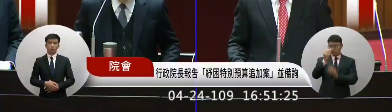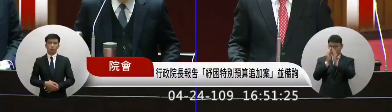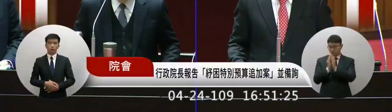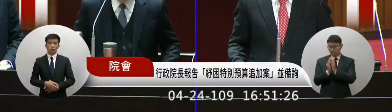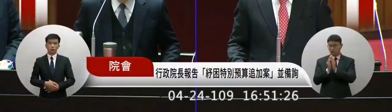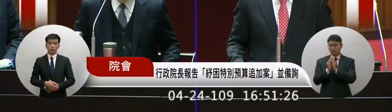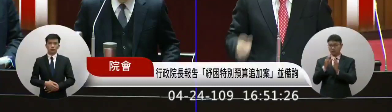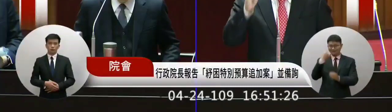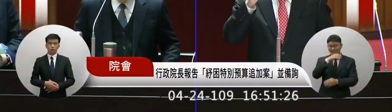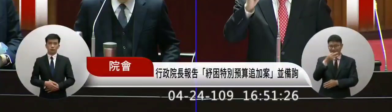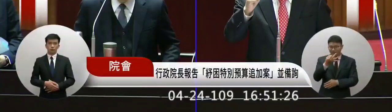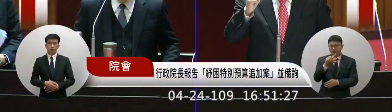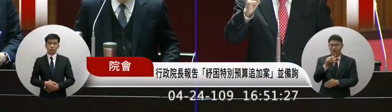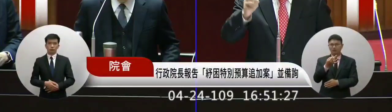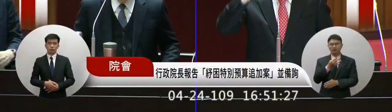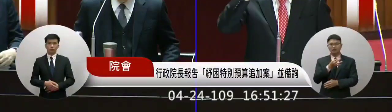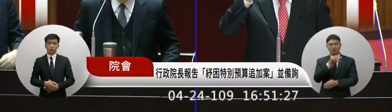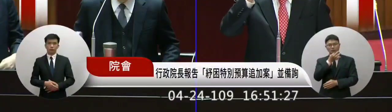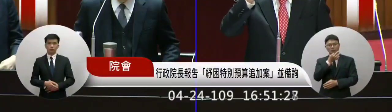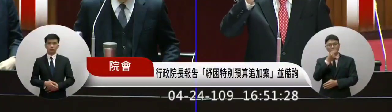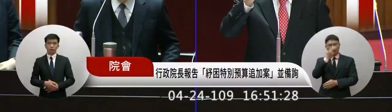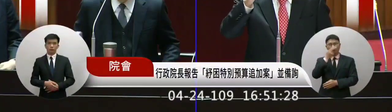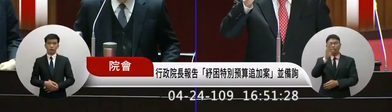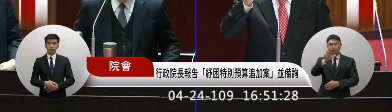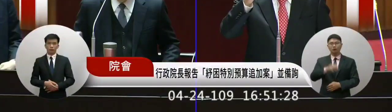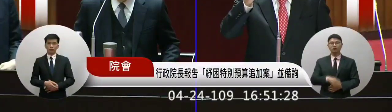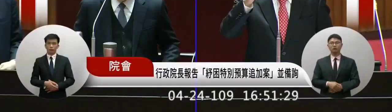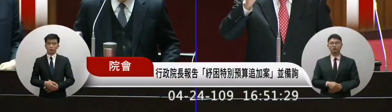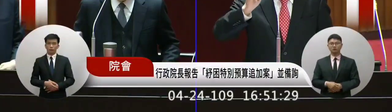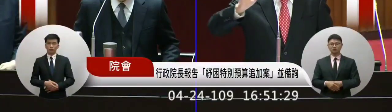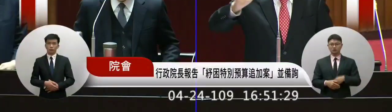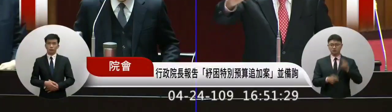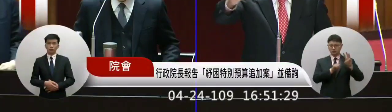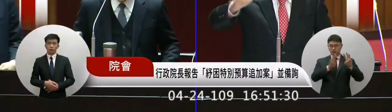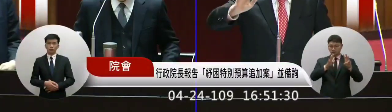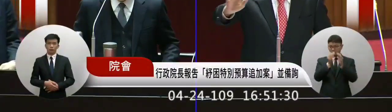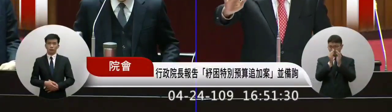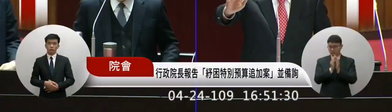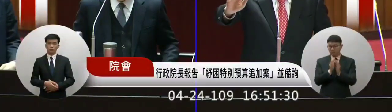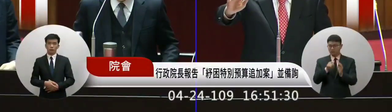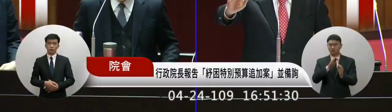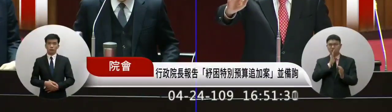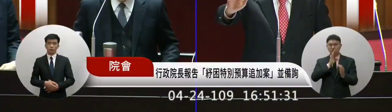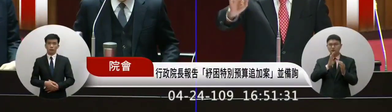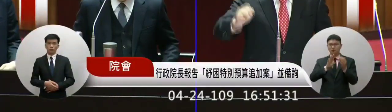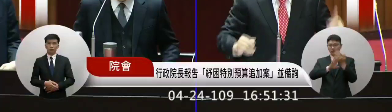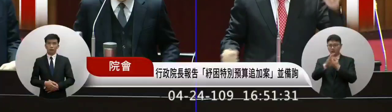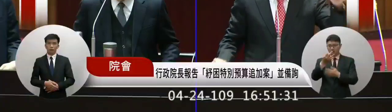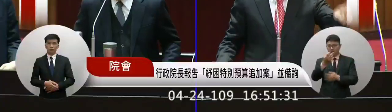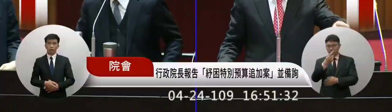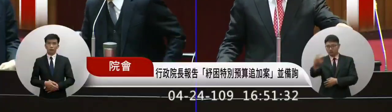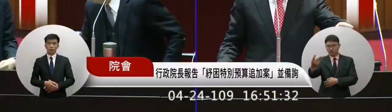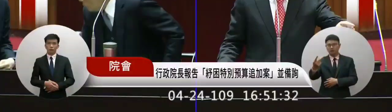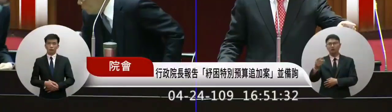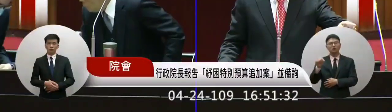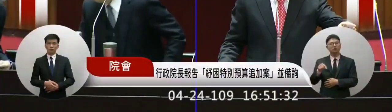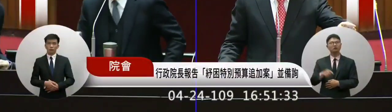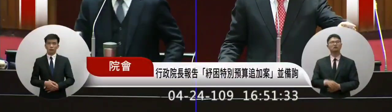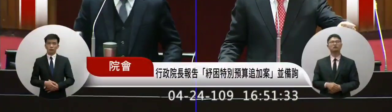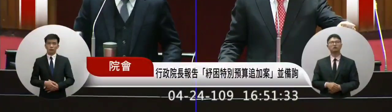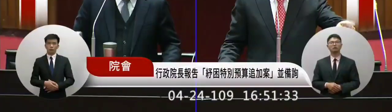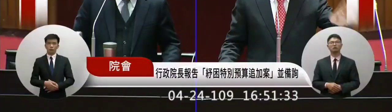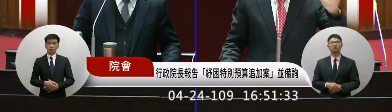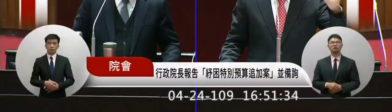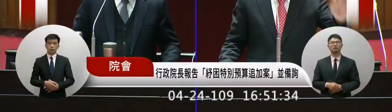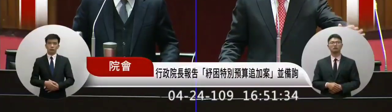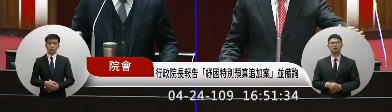19兆台币，这19兆里面3.4兆是往外的放贷。我们现在看到，